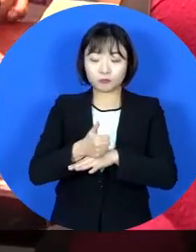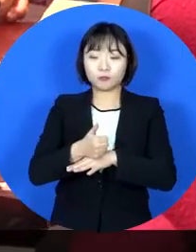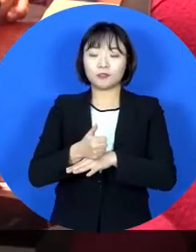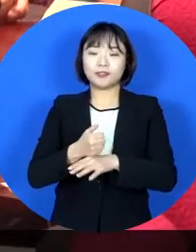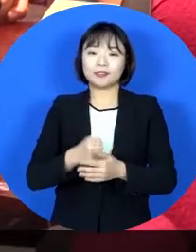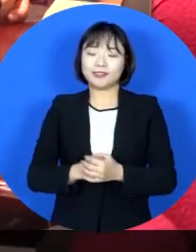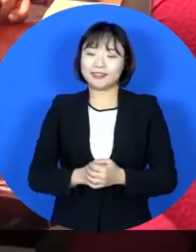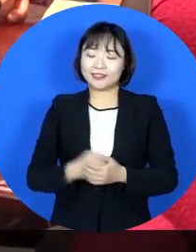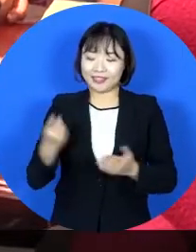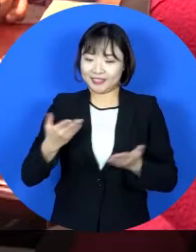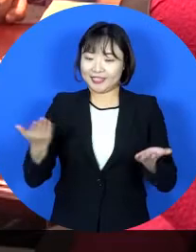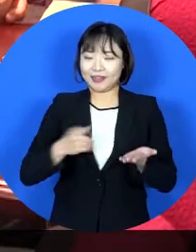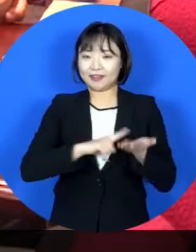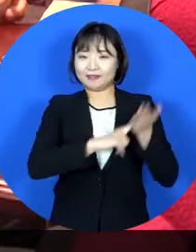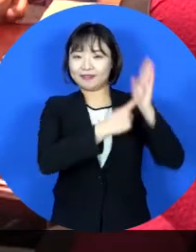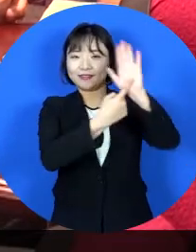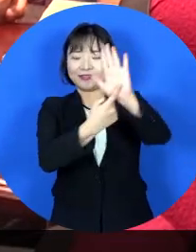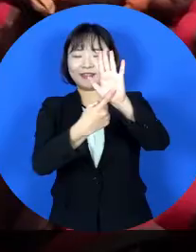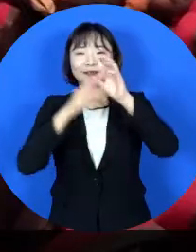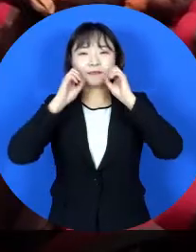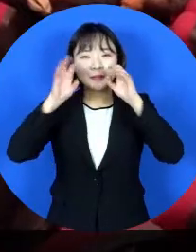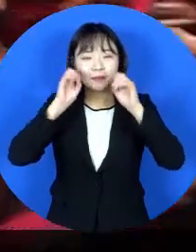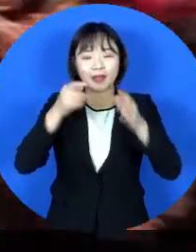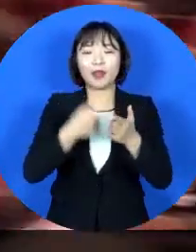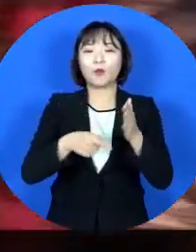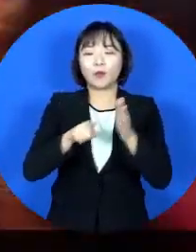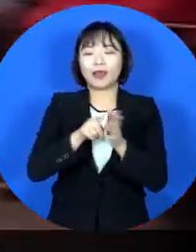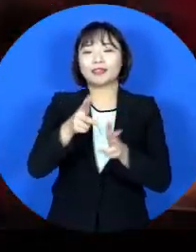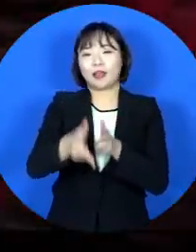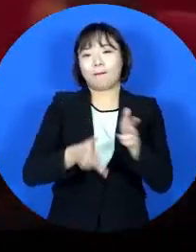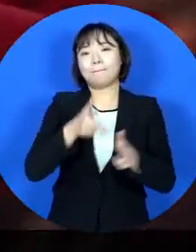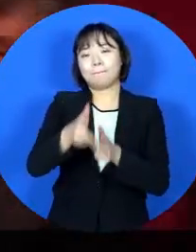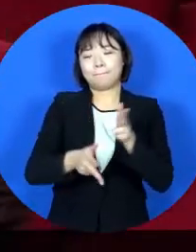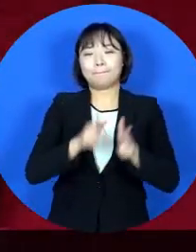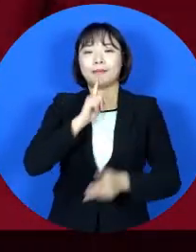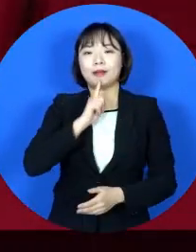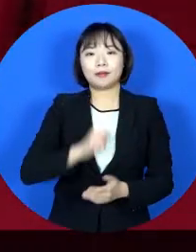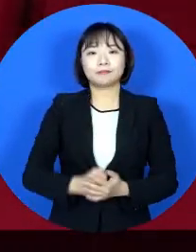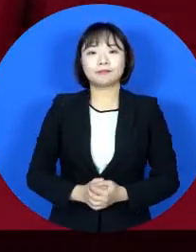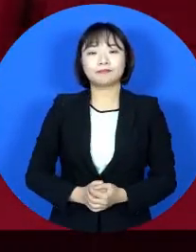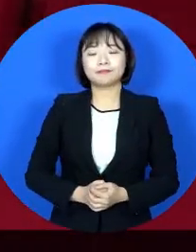장군의 업적이 재조명되고 널리 알려질 수 있도록 사업을 펼쳐나가겠다고 밝혔습니다.